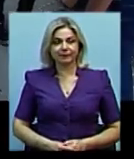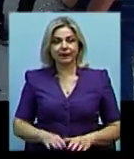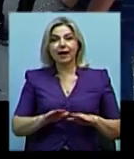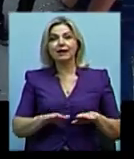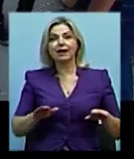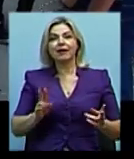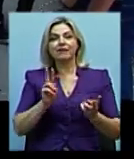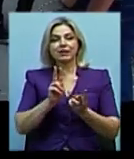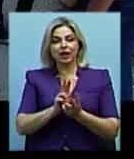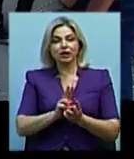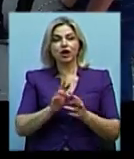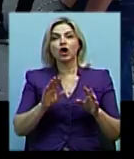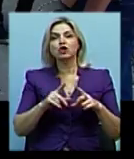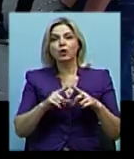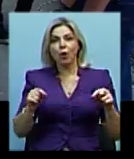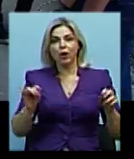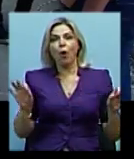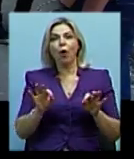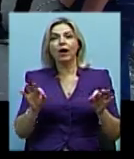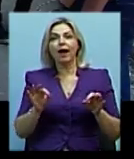Дітей зустрічає шкільний оркестр.